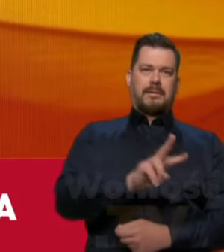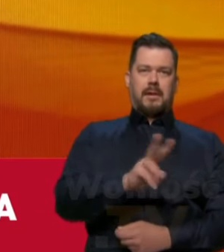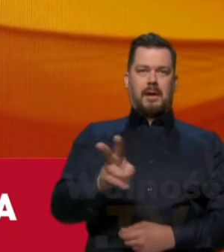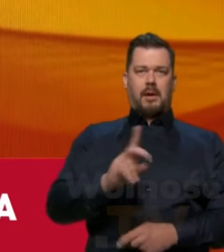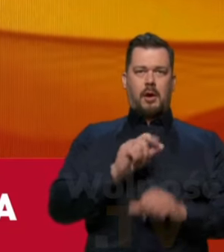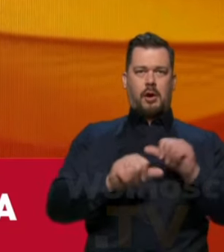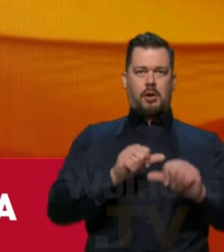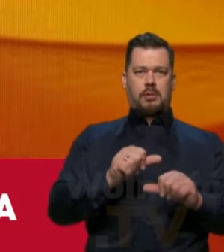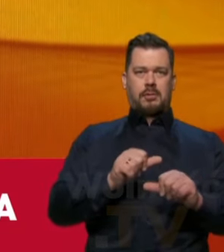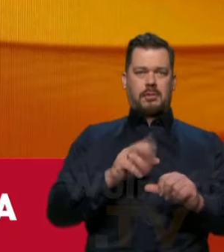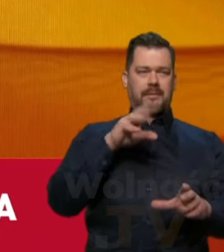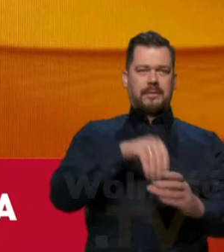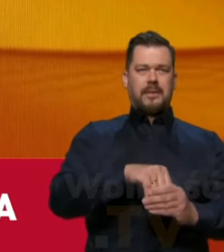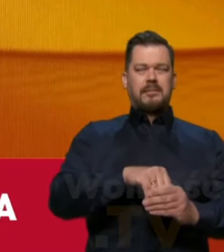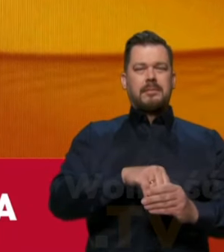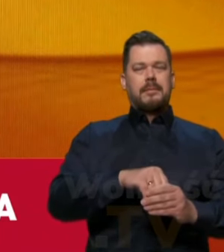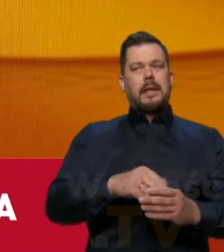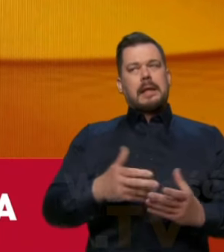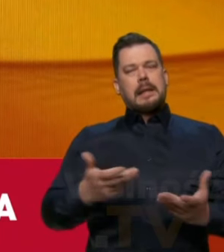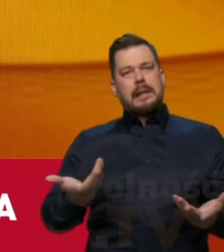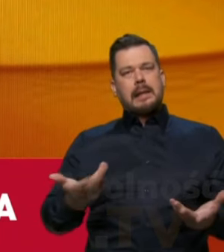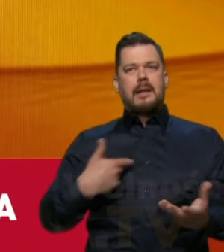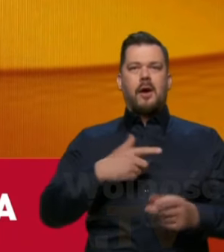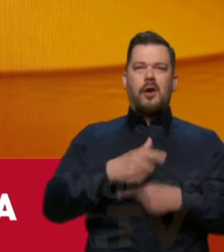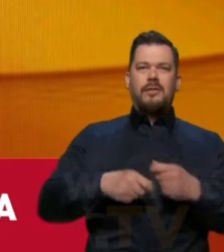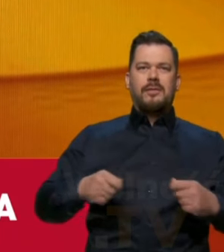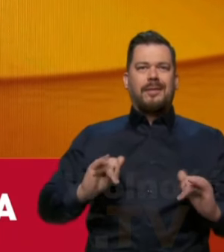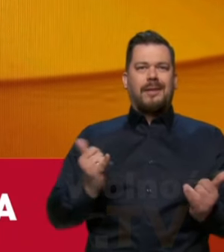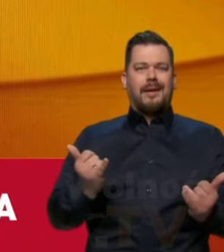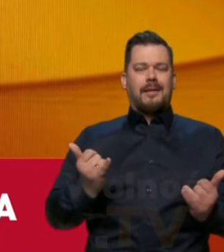Natomiast my oczywiście radziliśmy sobie jak mogliśmy.